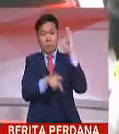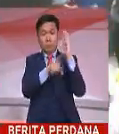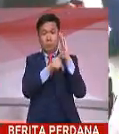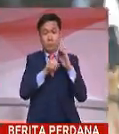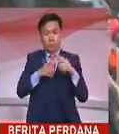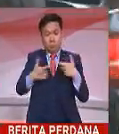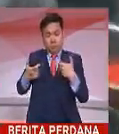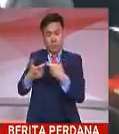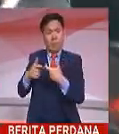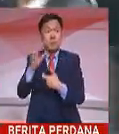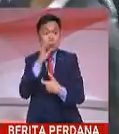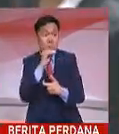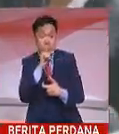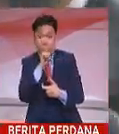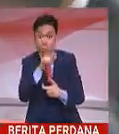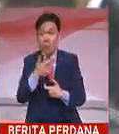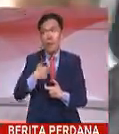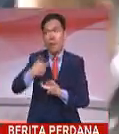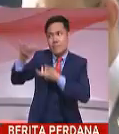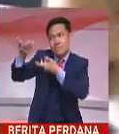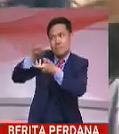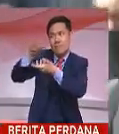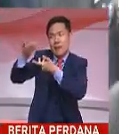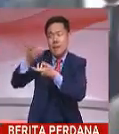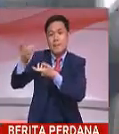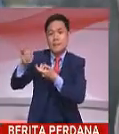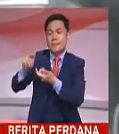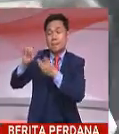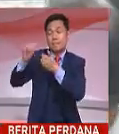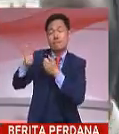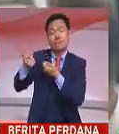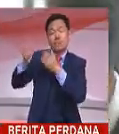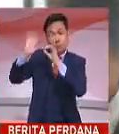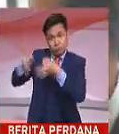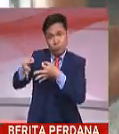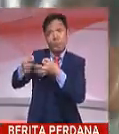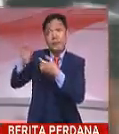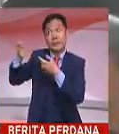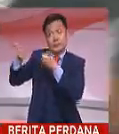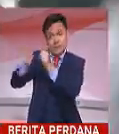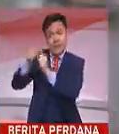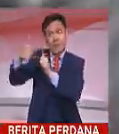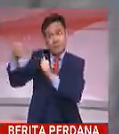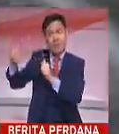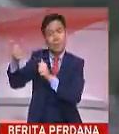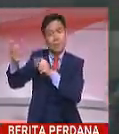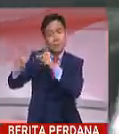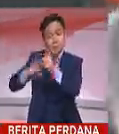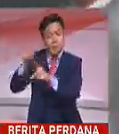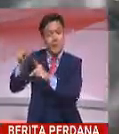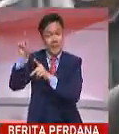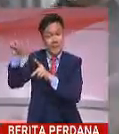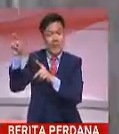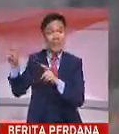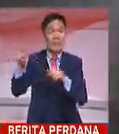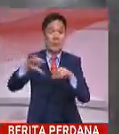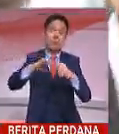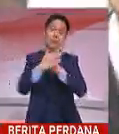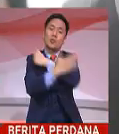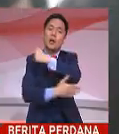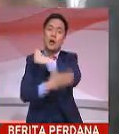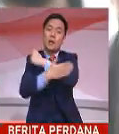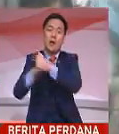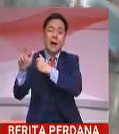Seri Najib bahawa dia sedang melakukan perbincangan rasmi dan tidak rasmi dengan pihak tertentu di negara-negara Timur